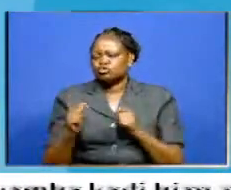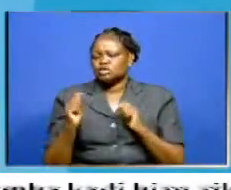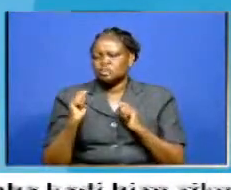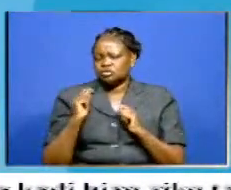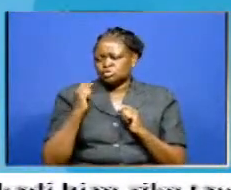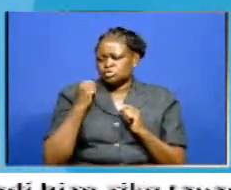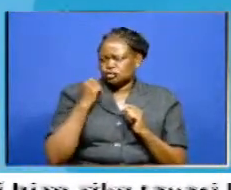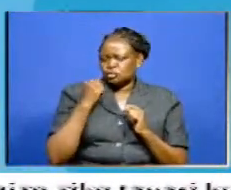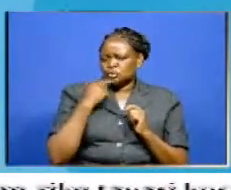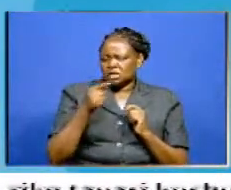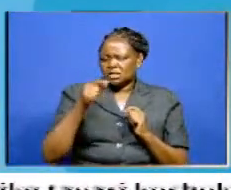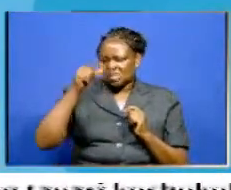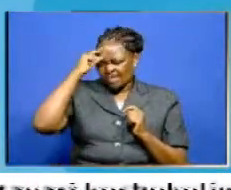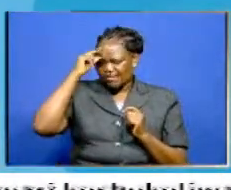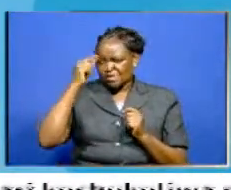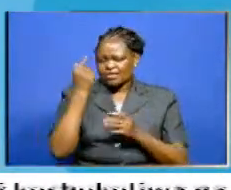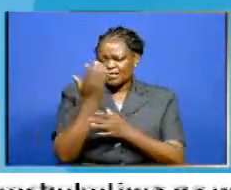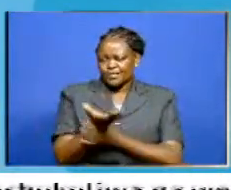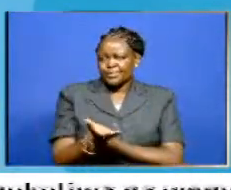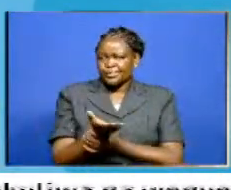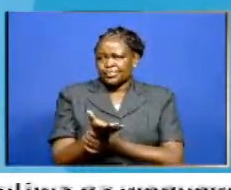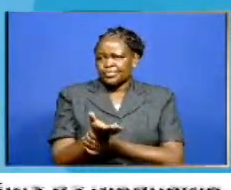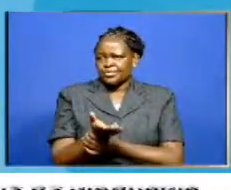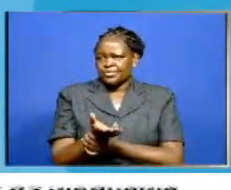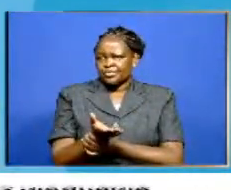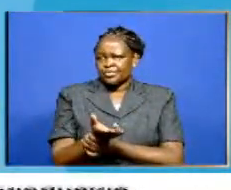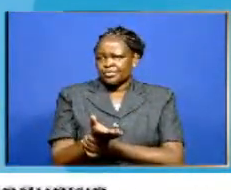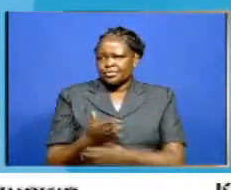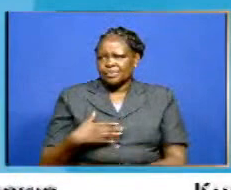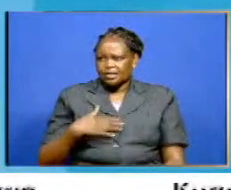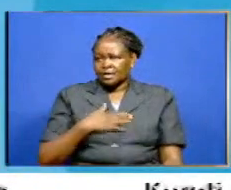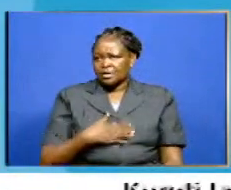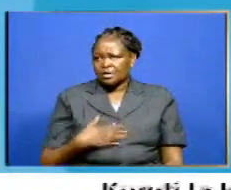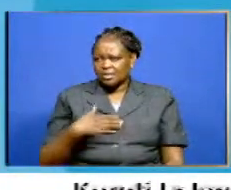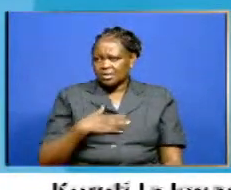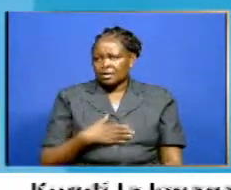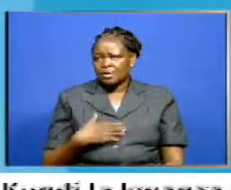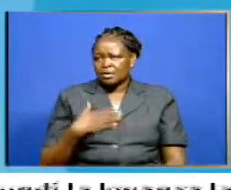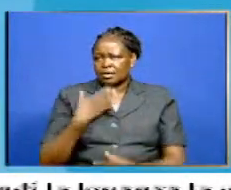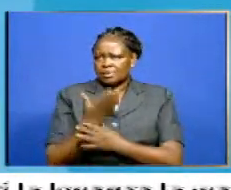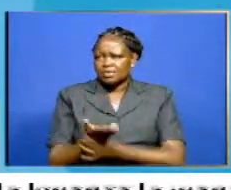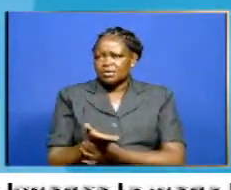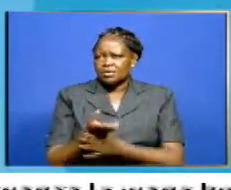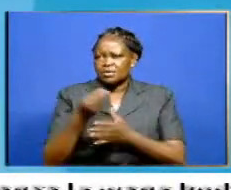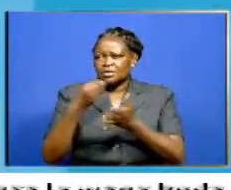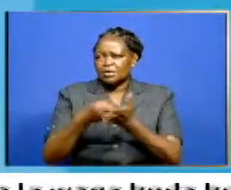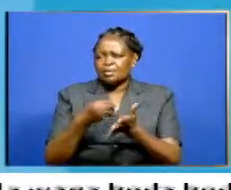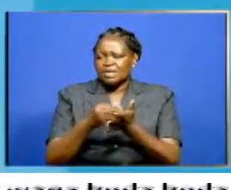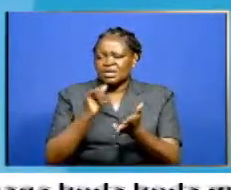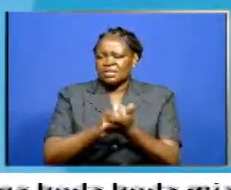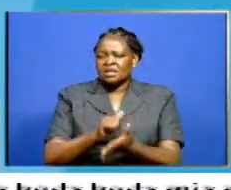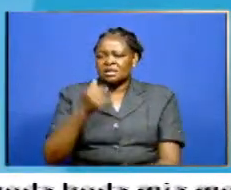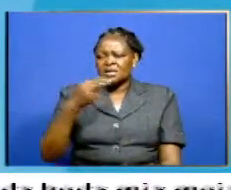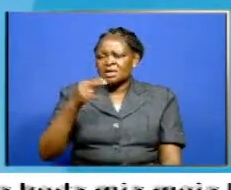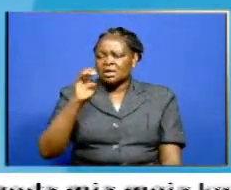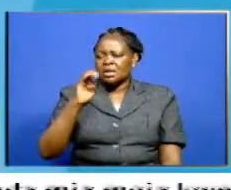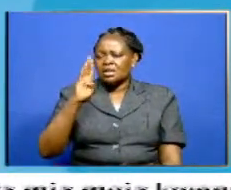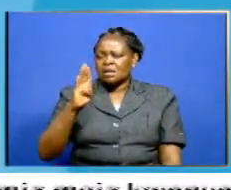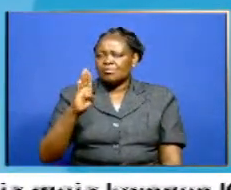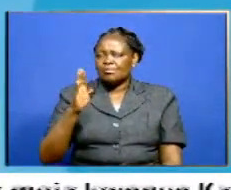na tunaomba kwa utaadhima, tunasema tafadhali, unajua hii pesa ambayo HELB inapatiana kwa